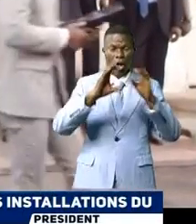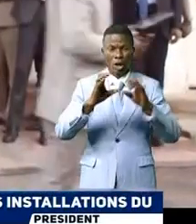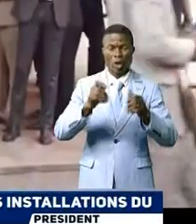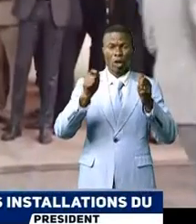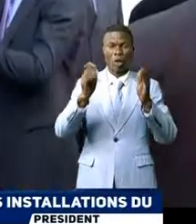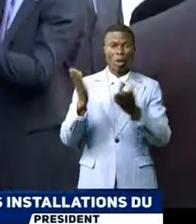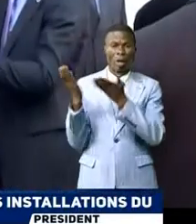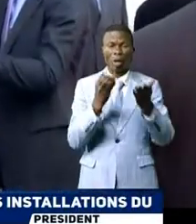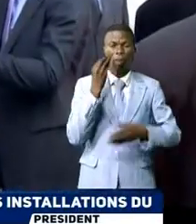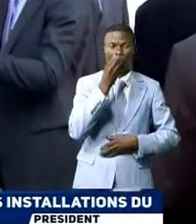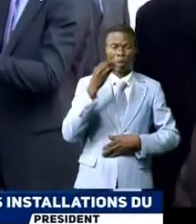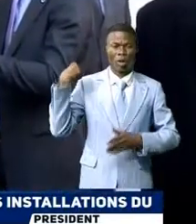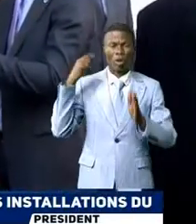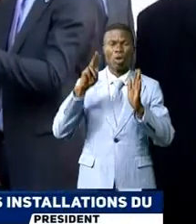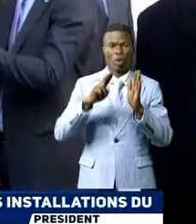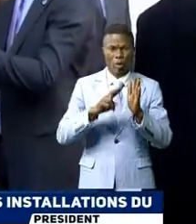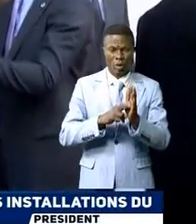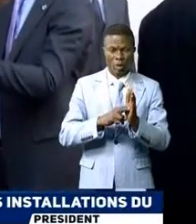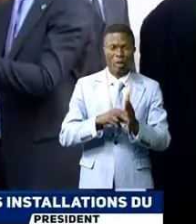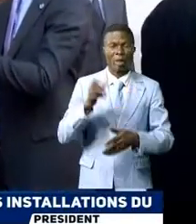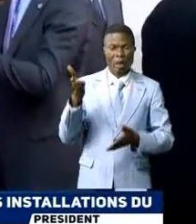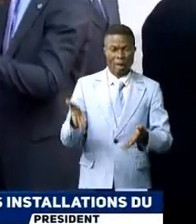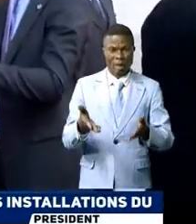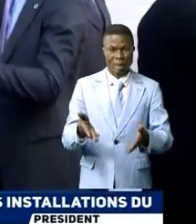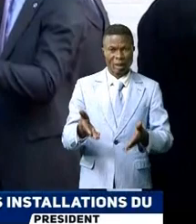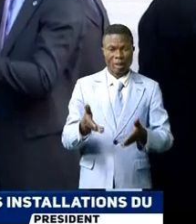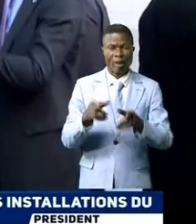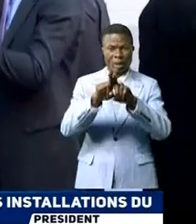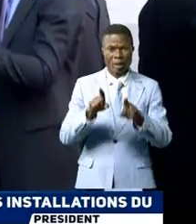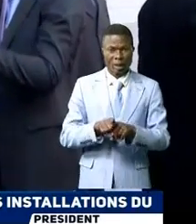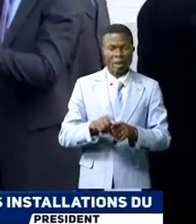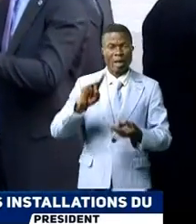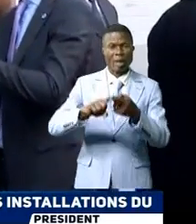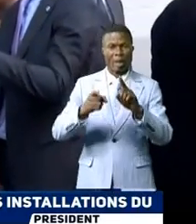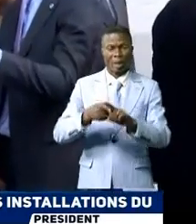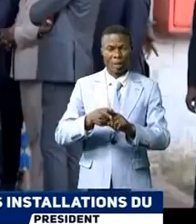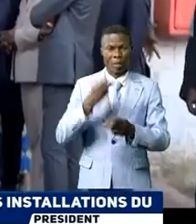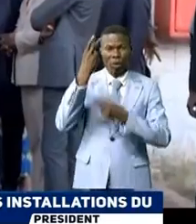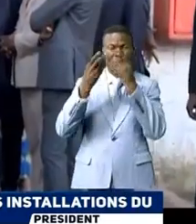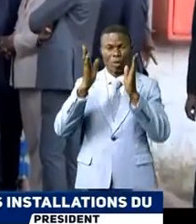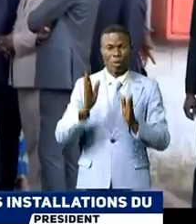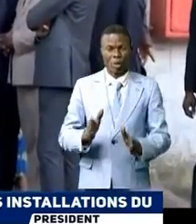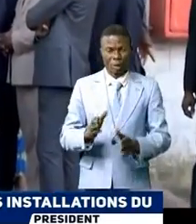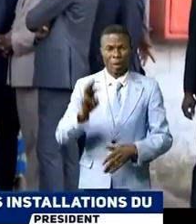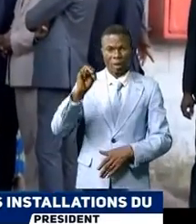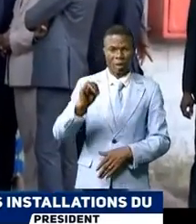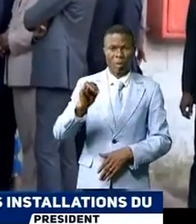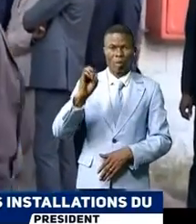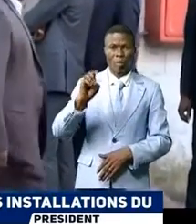Médias, porte-parole du gouvernement Patrick Muyaya Katembwe et son collègue du tourisme Moderon